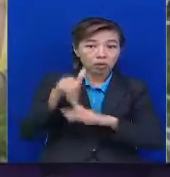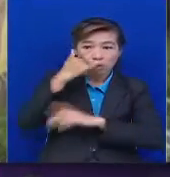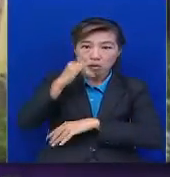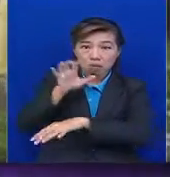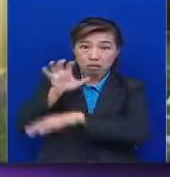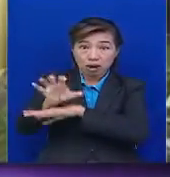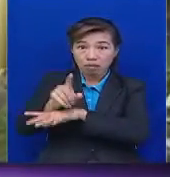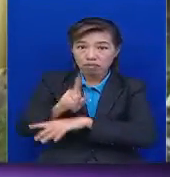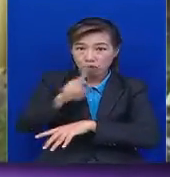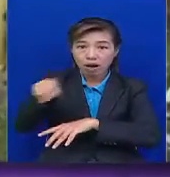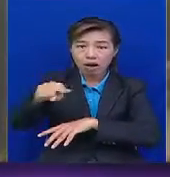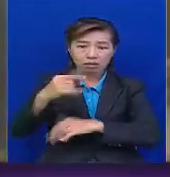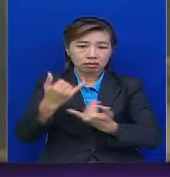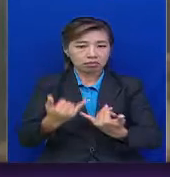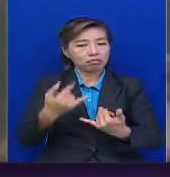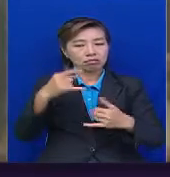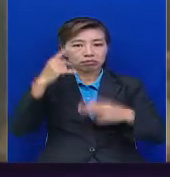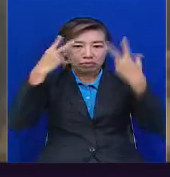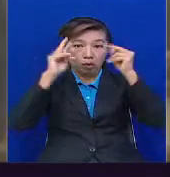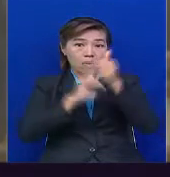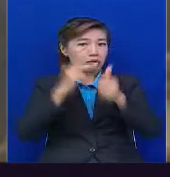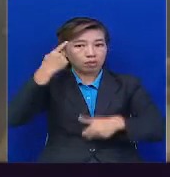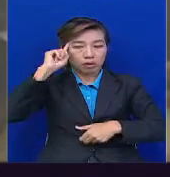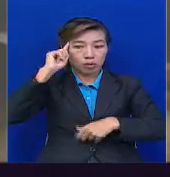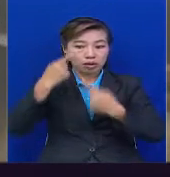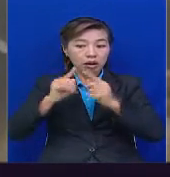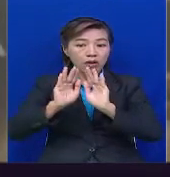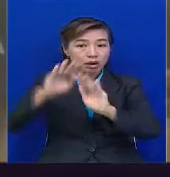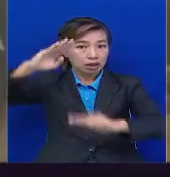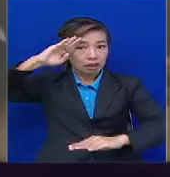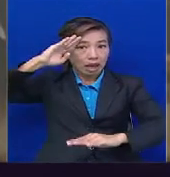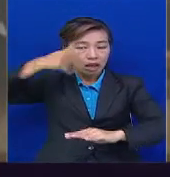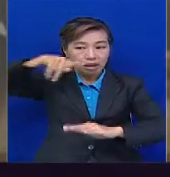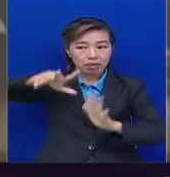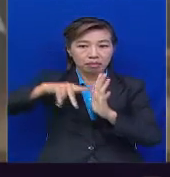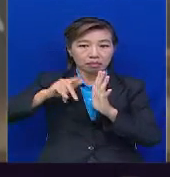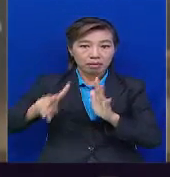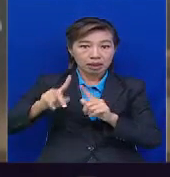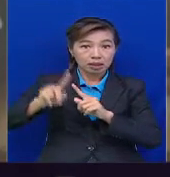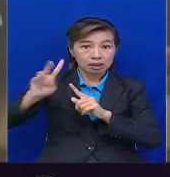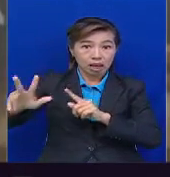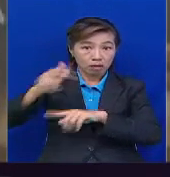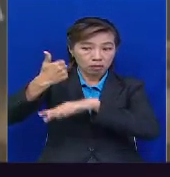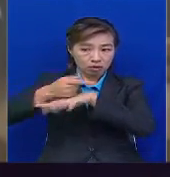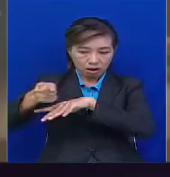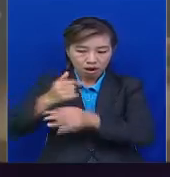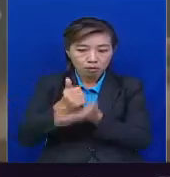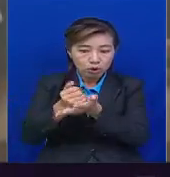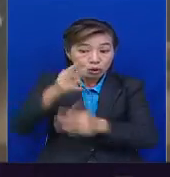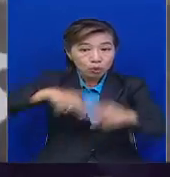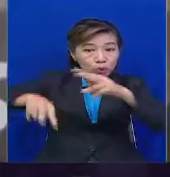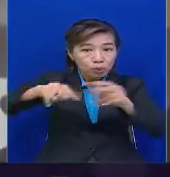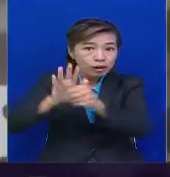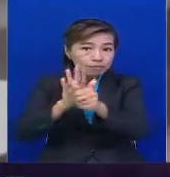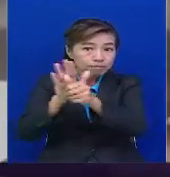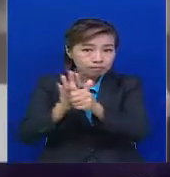รายละเอียดที่ชัดเจนครับขณะนี้ได้ให้แม่ทัพภาคที่3เข้าไปดูแลในความปลอดภัยของข้าราชการแล้วพร้อมเชื่อว่าข้าราชการจะไม่ถอดใจแน่